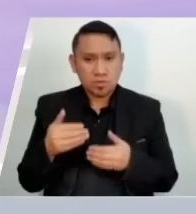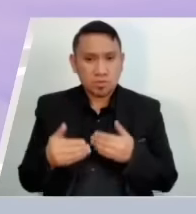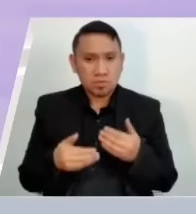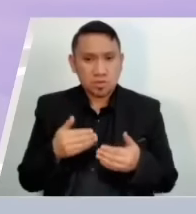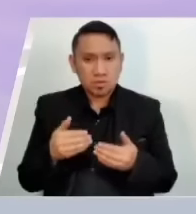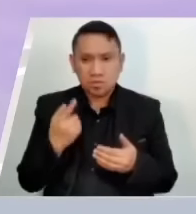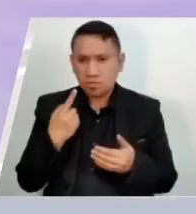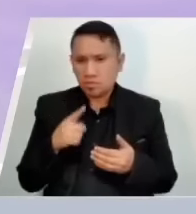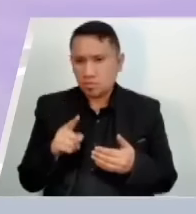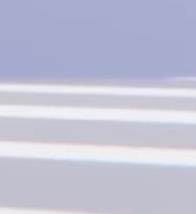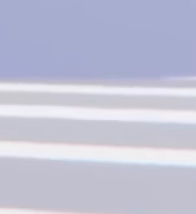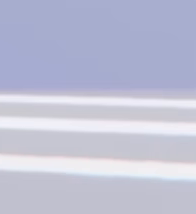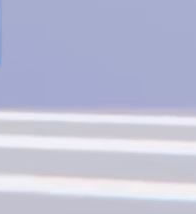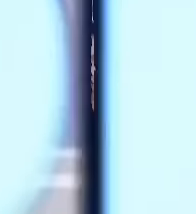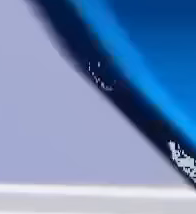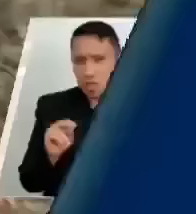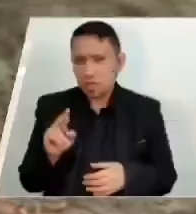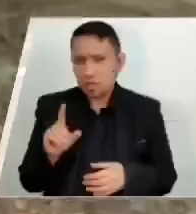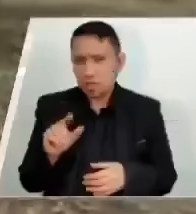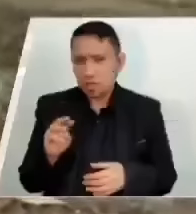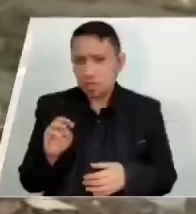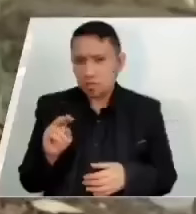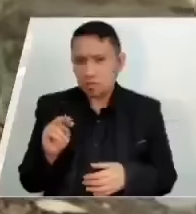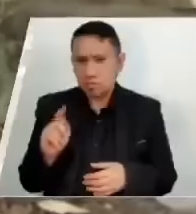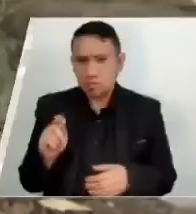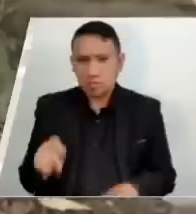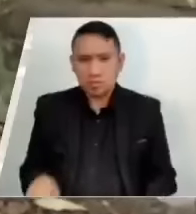Mark Salazar.